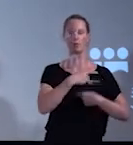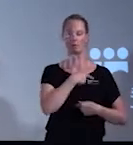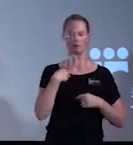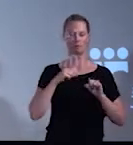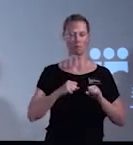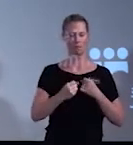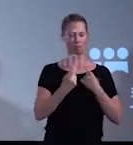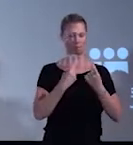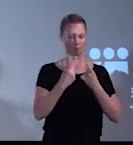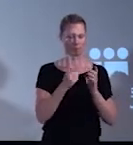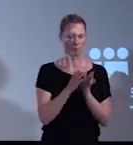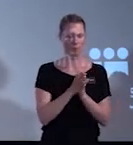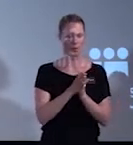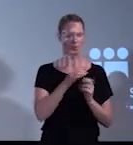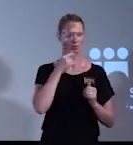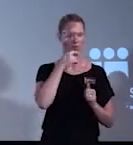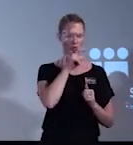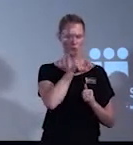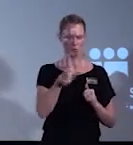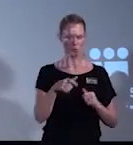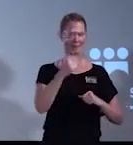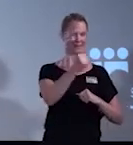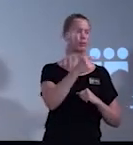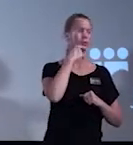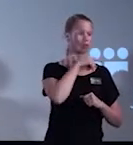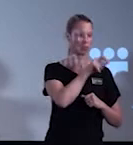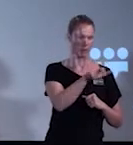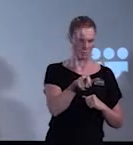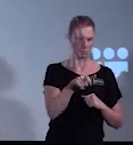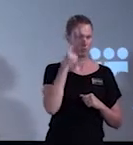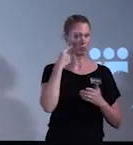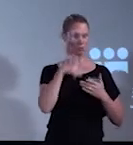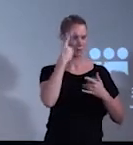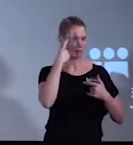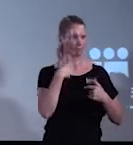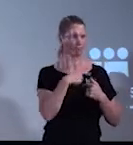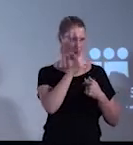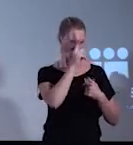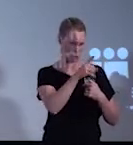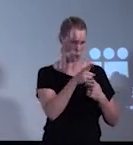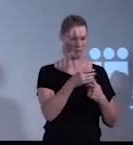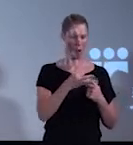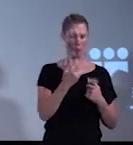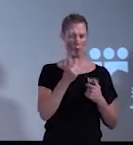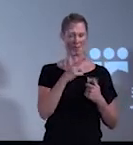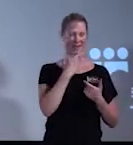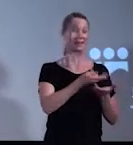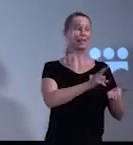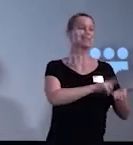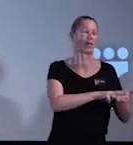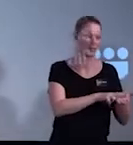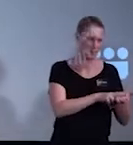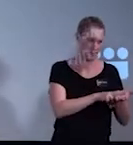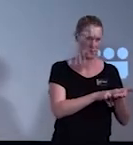ju prata med ryssarna i Ryssland för att få dem att förstå att det Putin säger inte är sant.